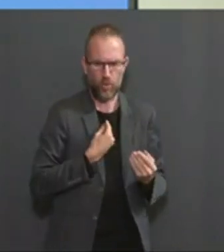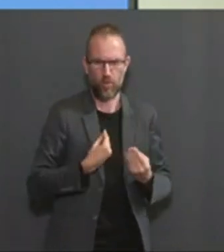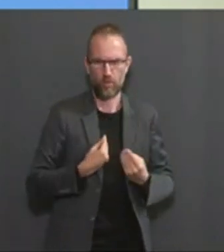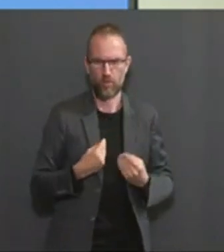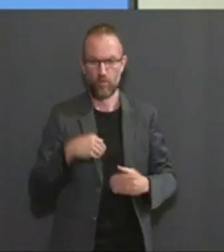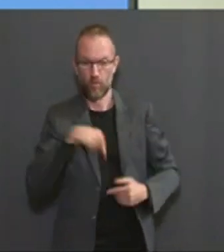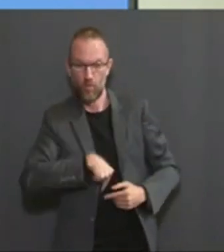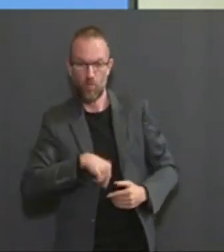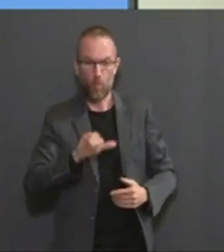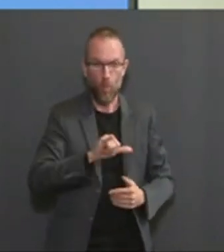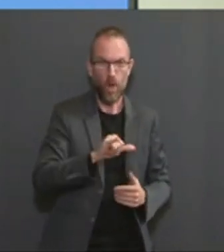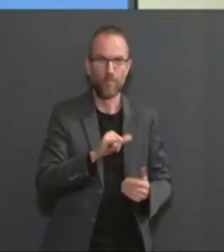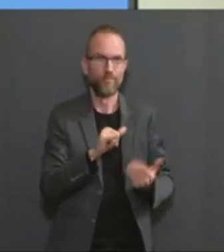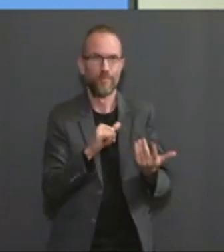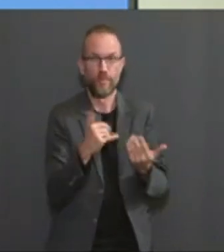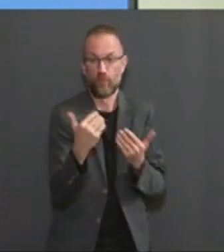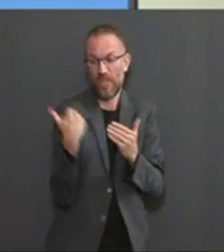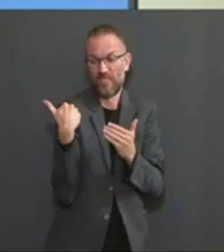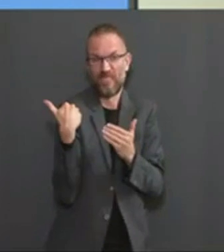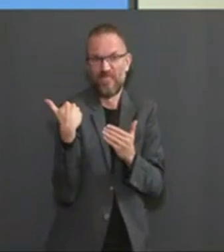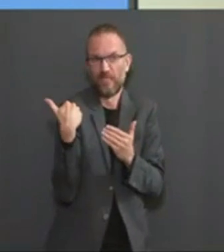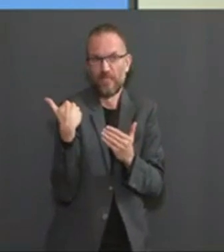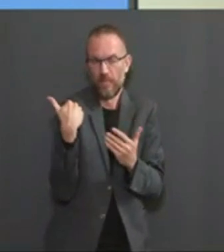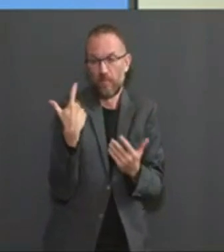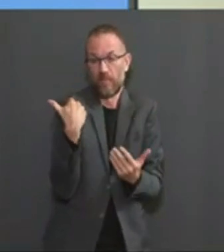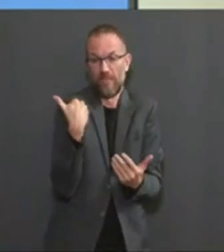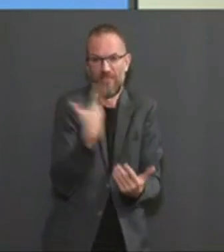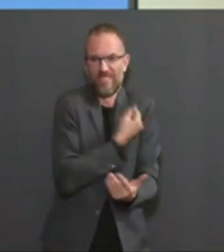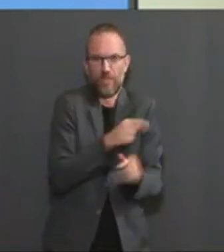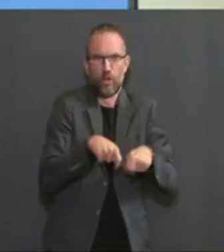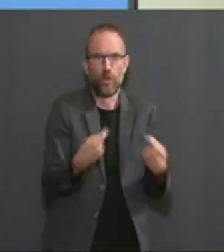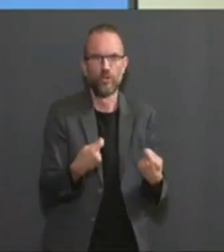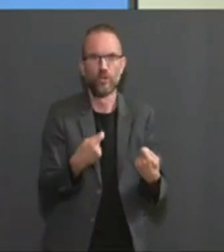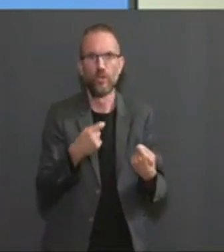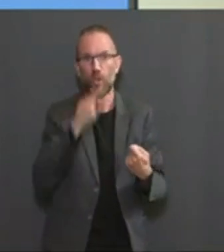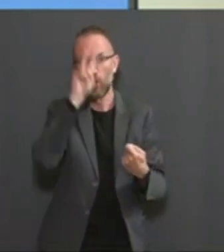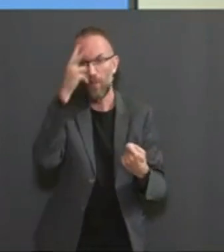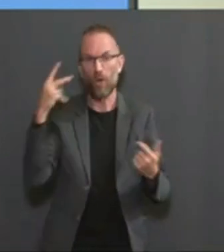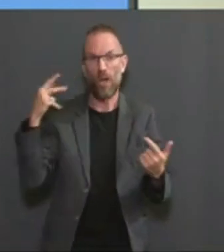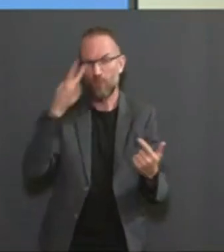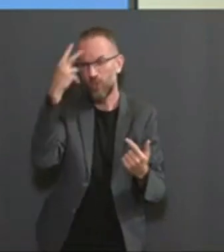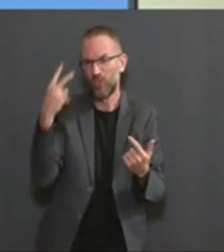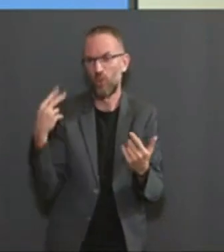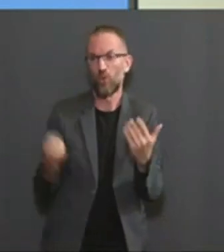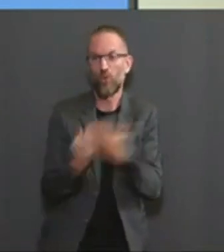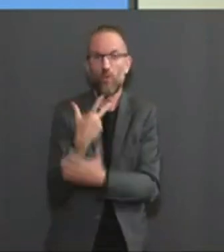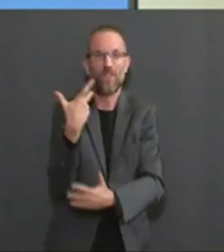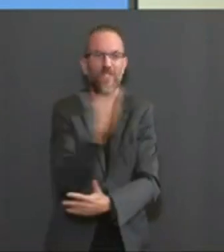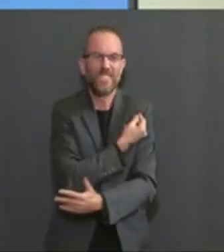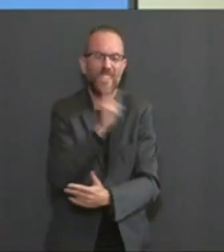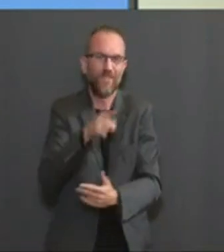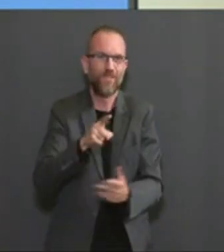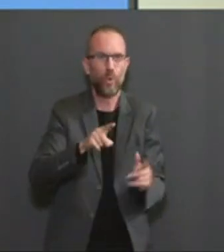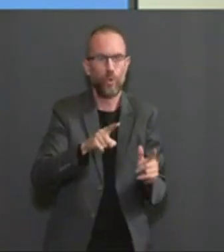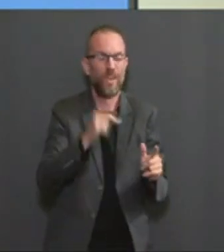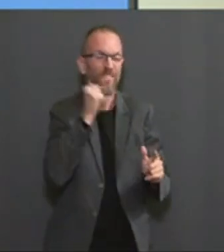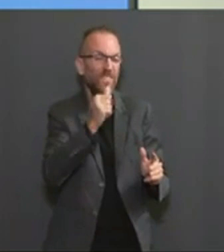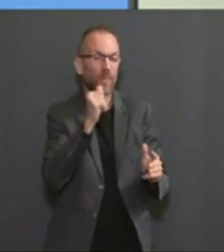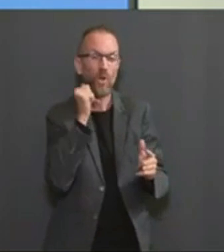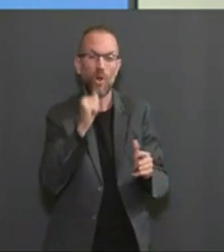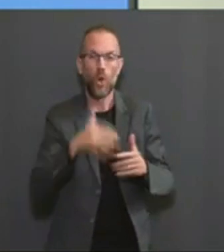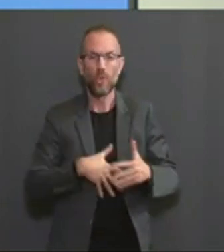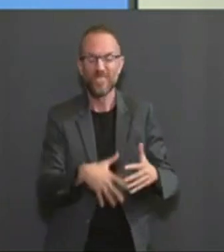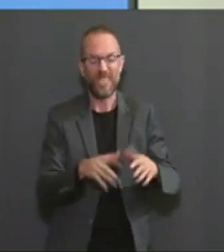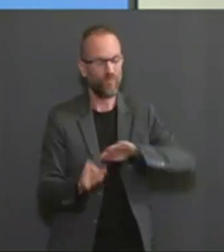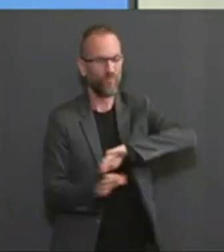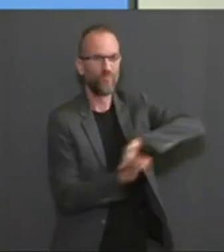que, très classiquement, pour tous les nouveaux vaccins, on commence par exclure les femmes enceintes, comme on exclut d'ailleurs les enfants, les